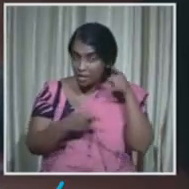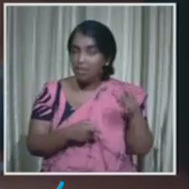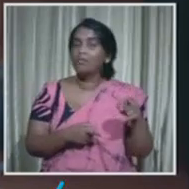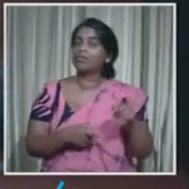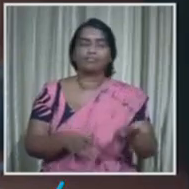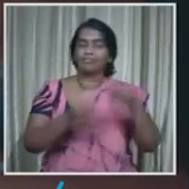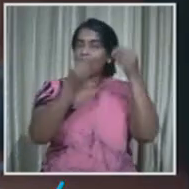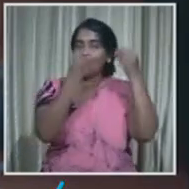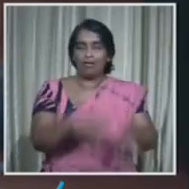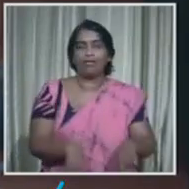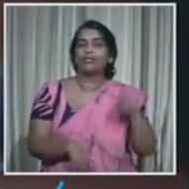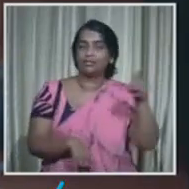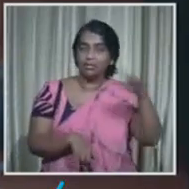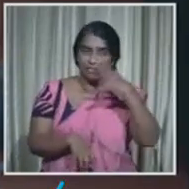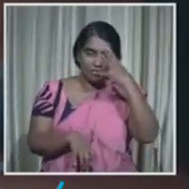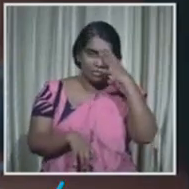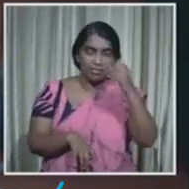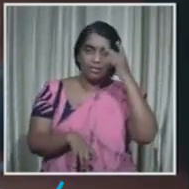गणना